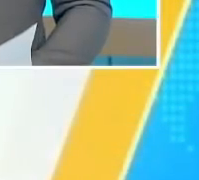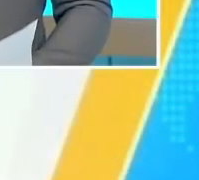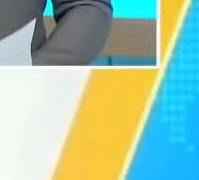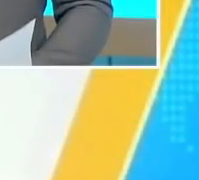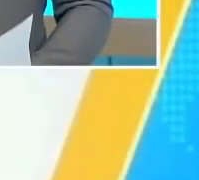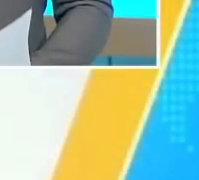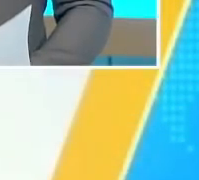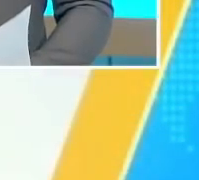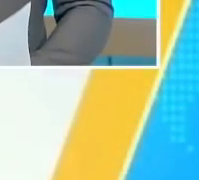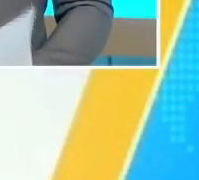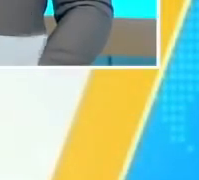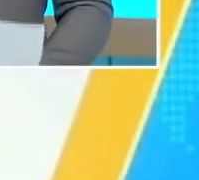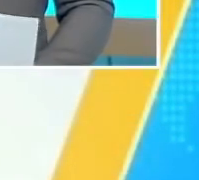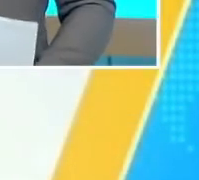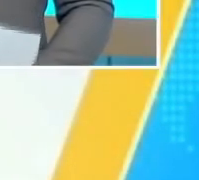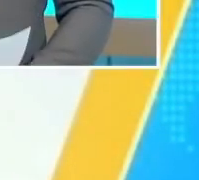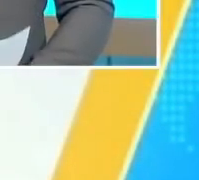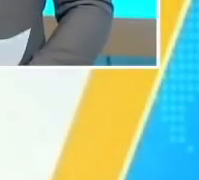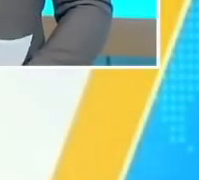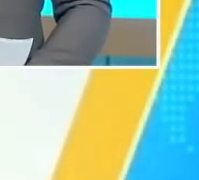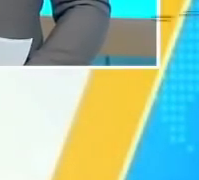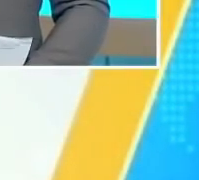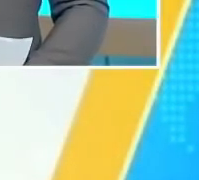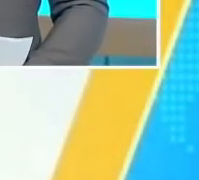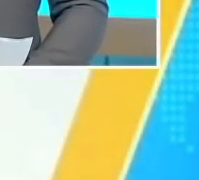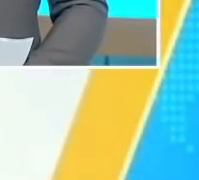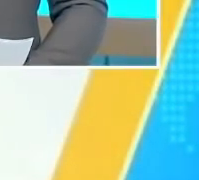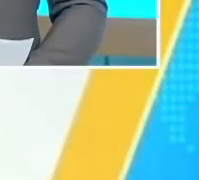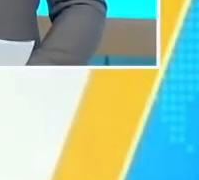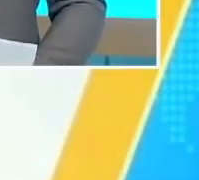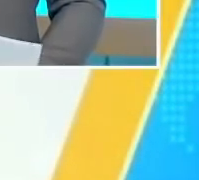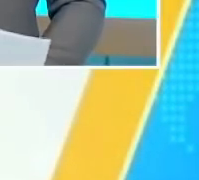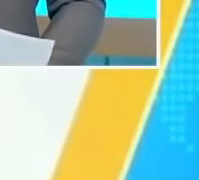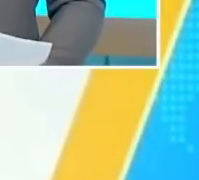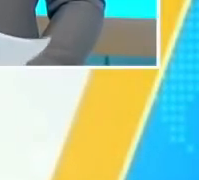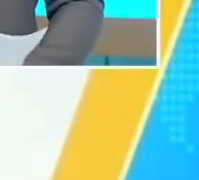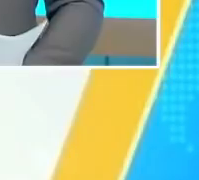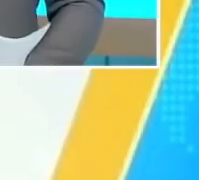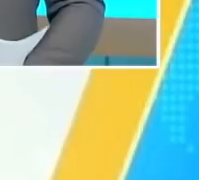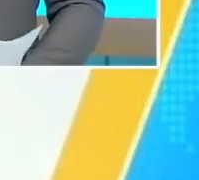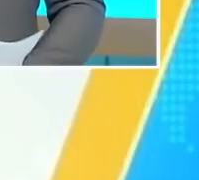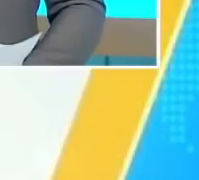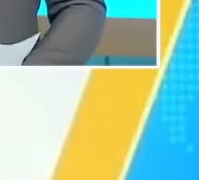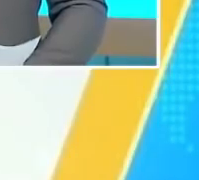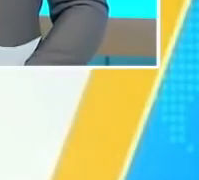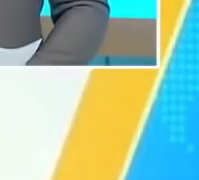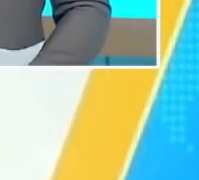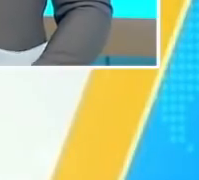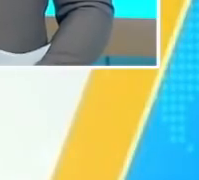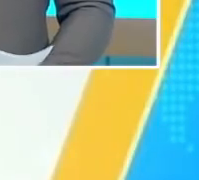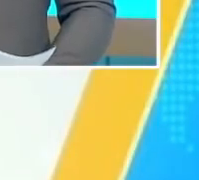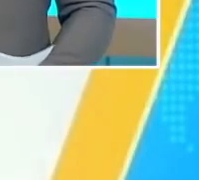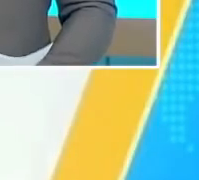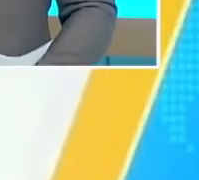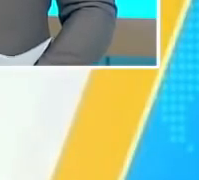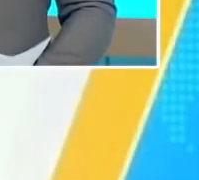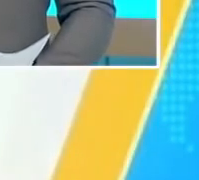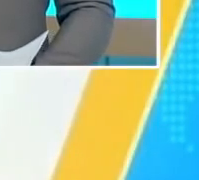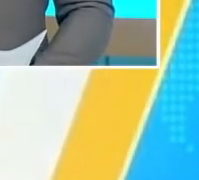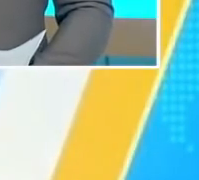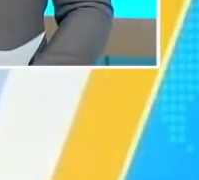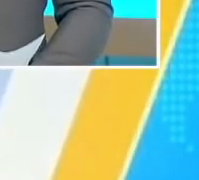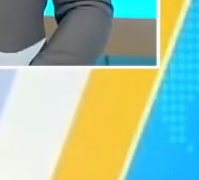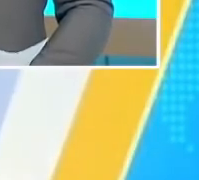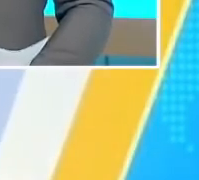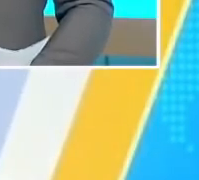po kayo sa mayinit na balita sa oras na ito Tatlumpot itong araw na lang Pasko na Mula po sa tahanan ng katotohanan ako po